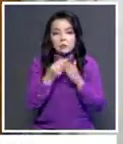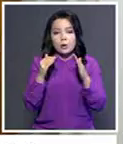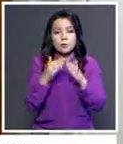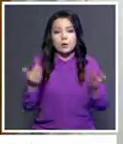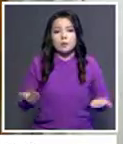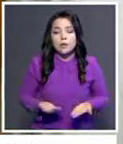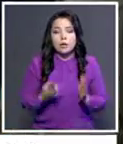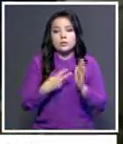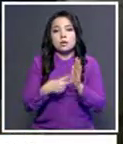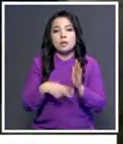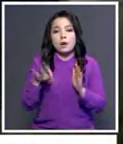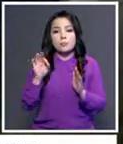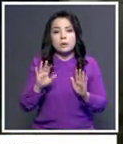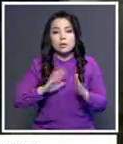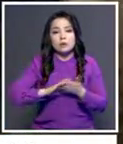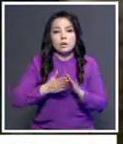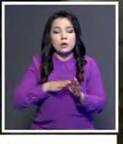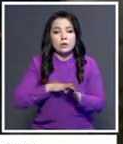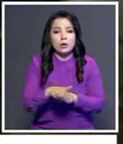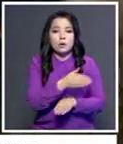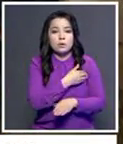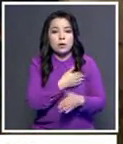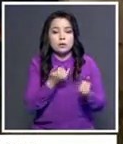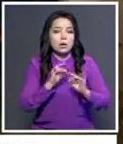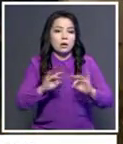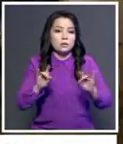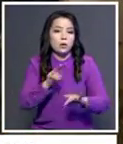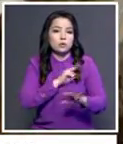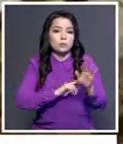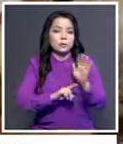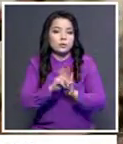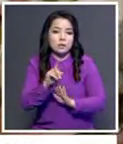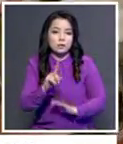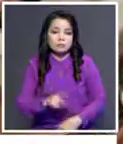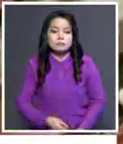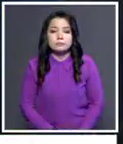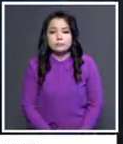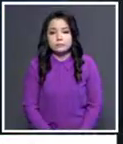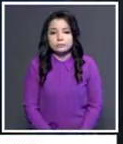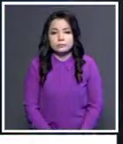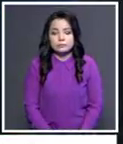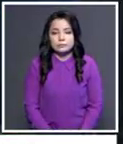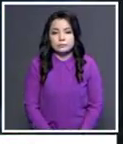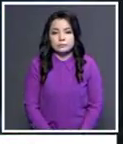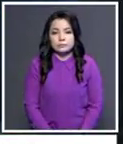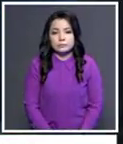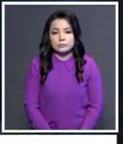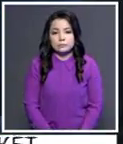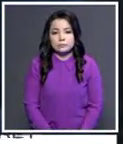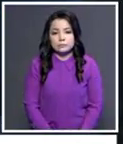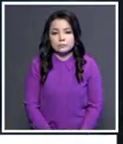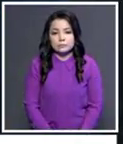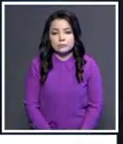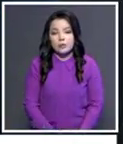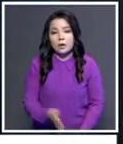70% келісім бергенде ғана жүзеге асады. Қазір түсіндіру жұмыстары басталған. Общая стоимость мероприятий по модернизации или